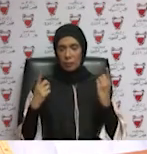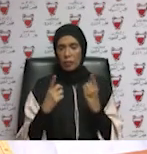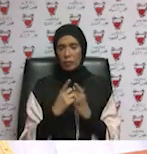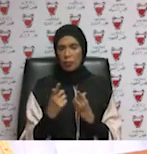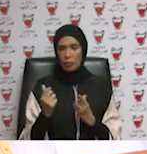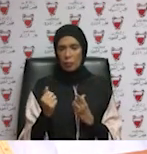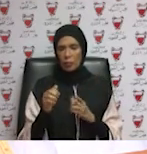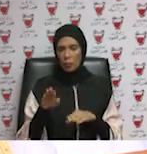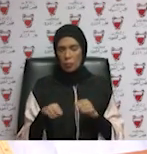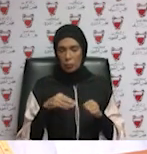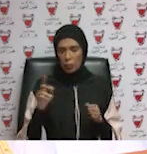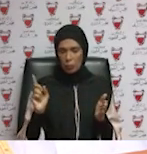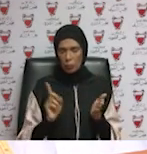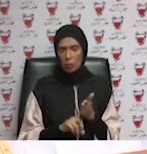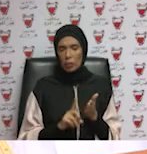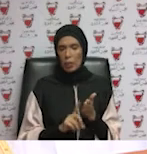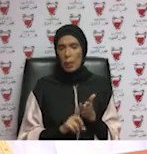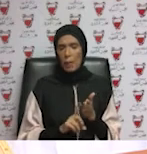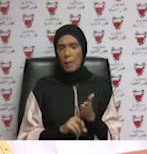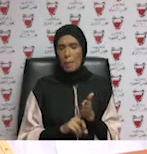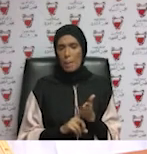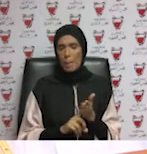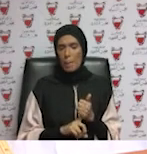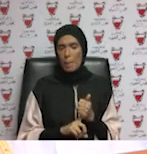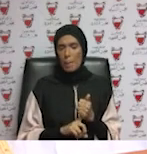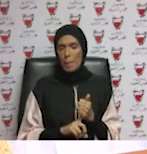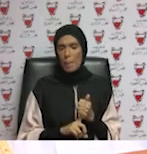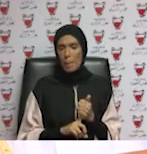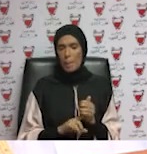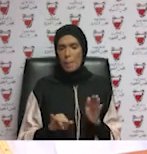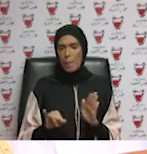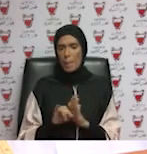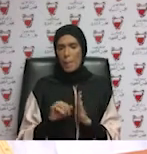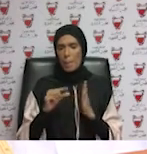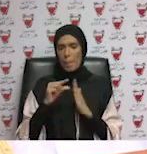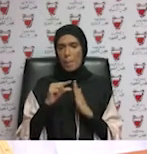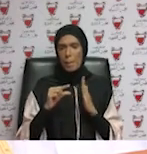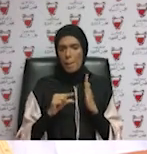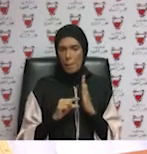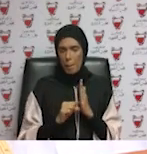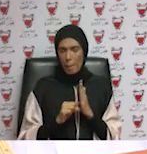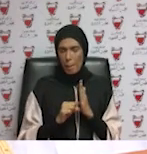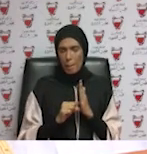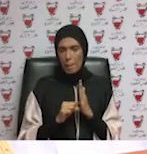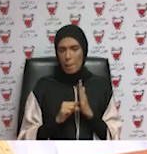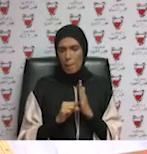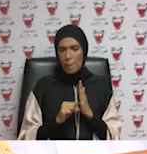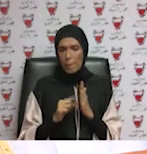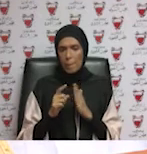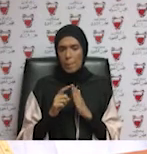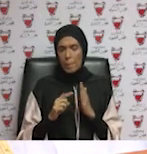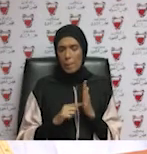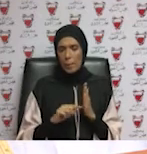الشورى ملتزمة تماماً بما جاء في المادة الدستورية، ما جاء في المادة القانونية